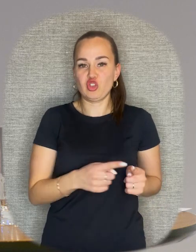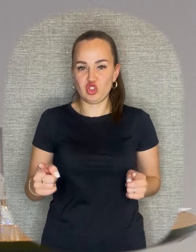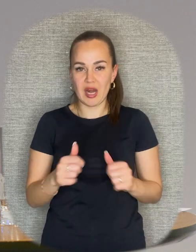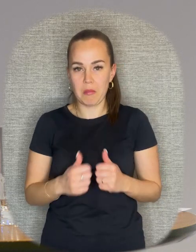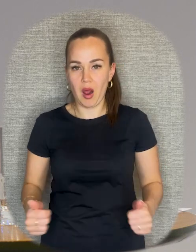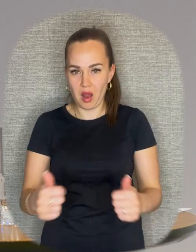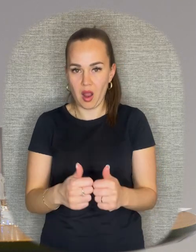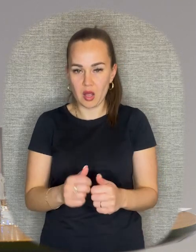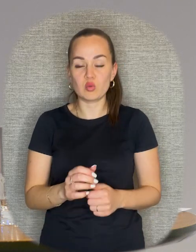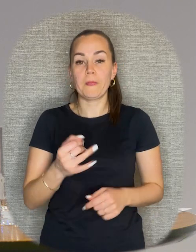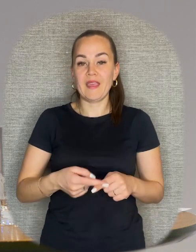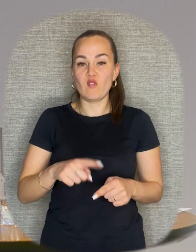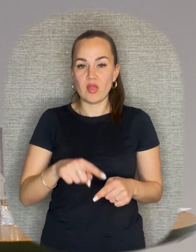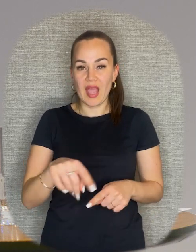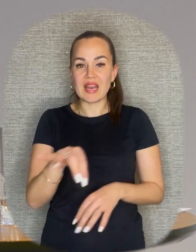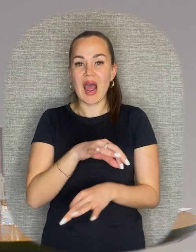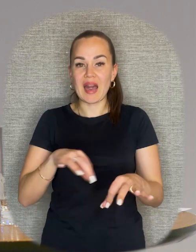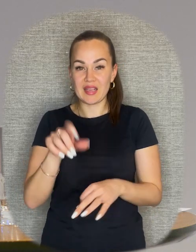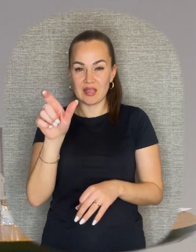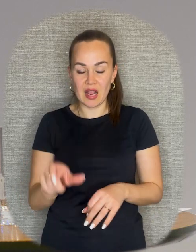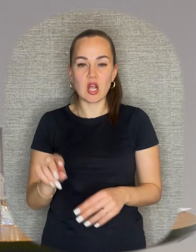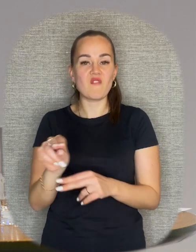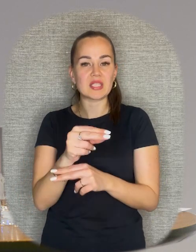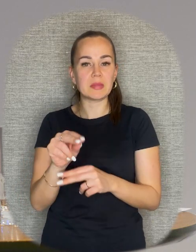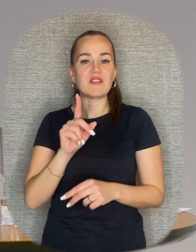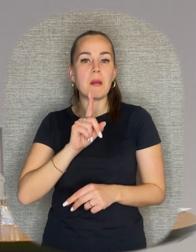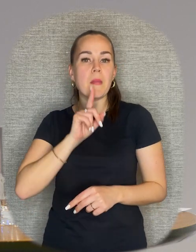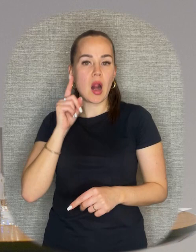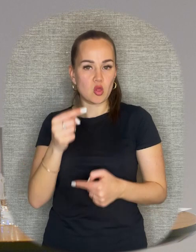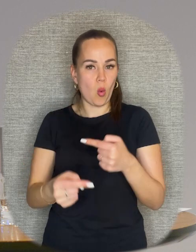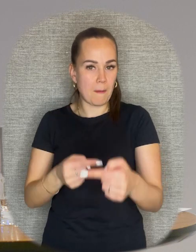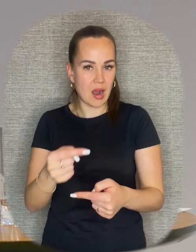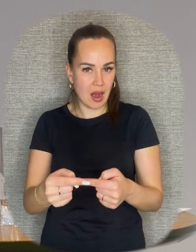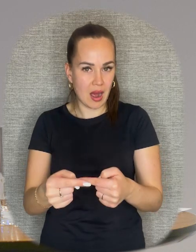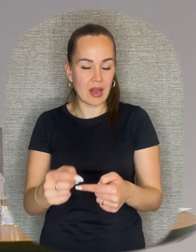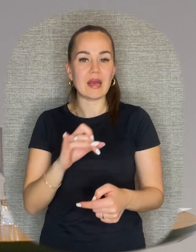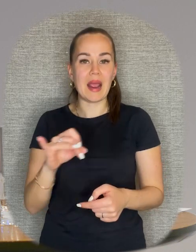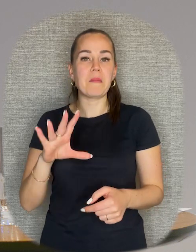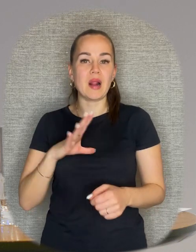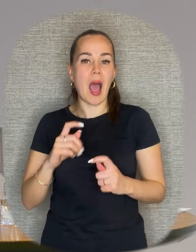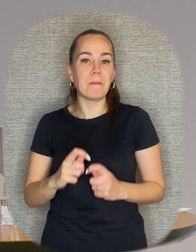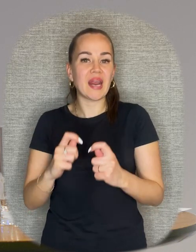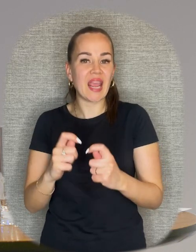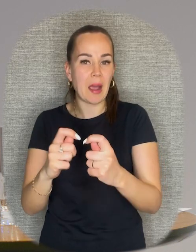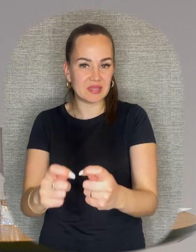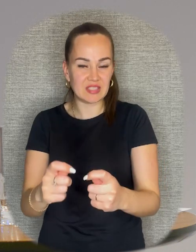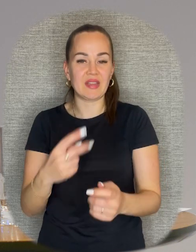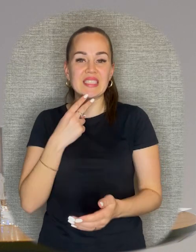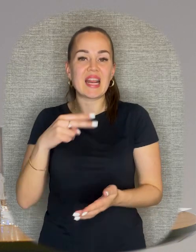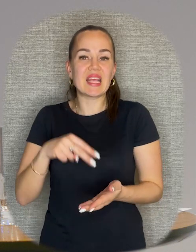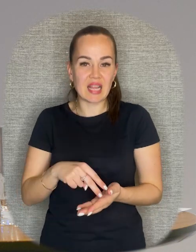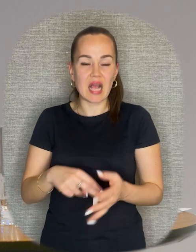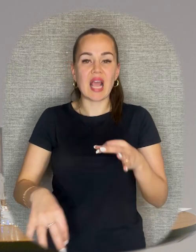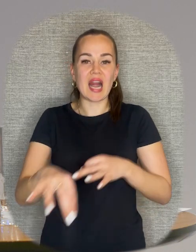блокады и эти же архитекторы воспитывали и молодое поколение и вот этим обеспечивалась преемственность